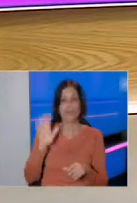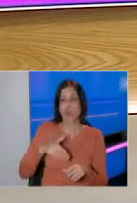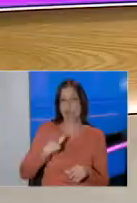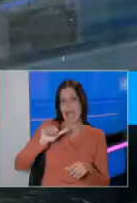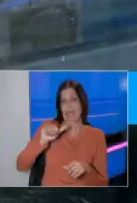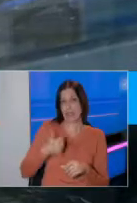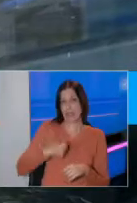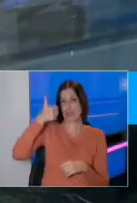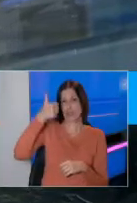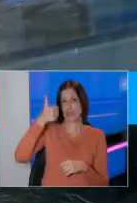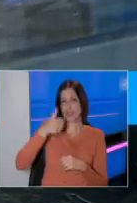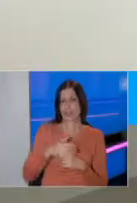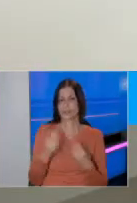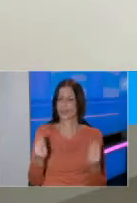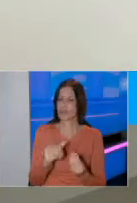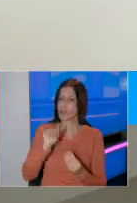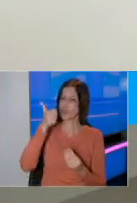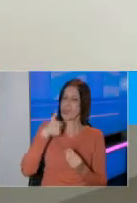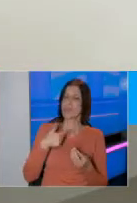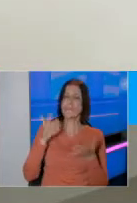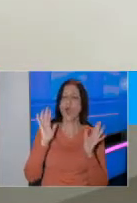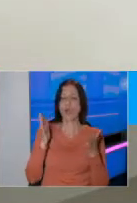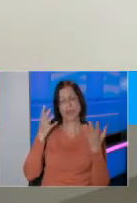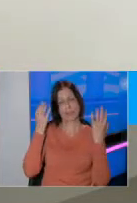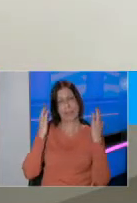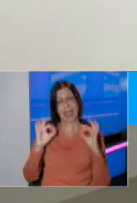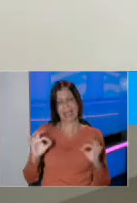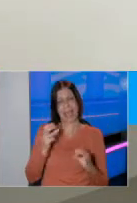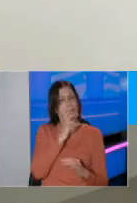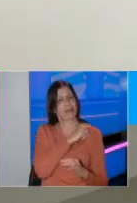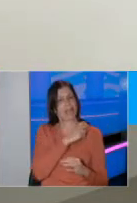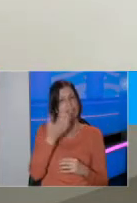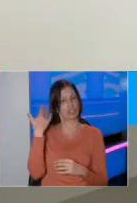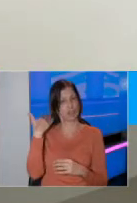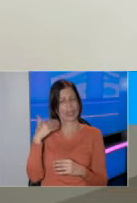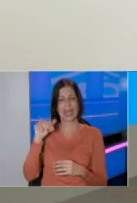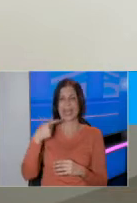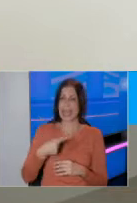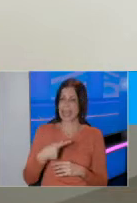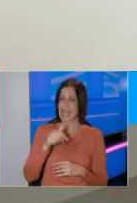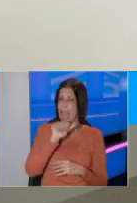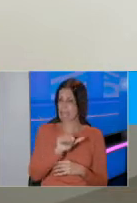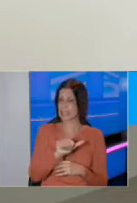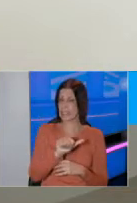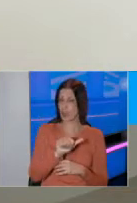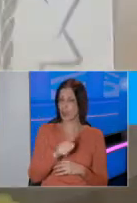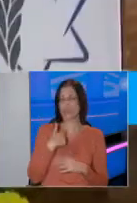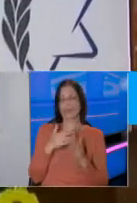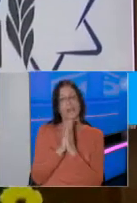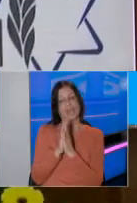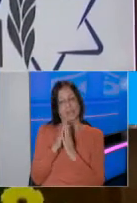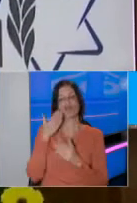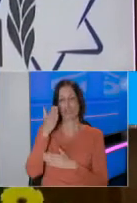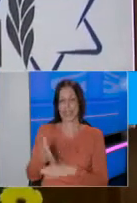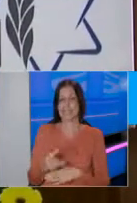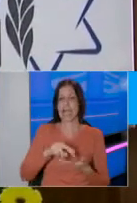בראש. הנה. קודם כל, אני מאוד מאוד מעריך את הרמטכ"ל לשעבר גדי איזנקוט, ואני מקווה שהוא ייכנס